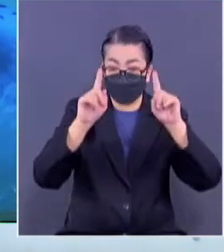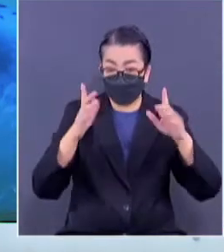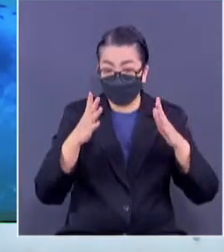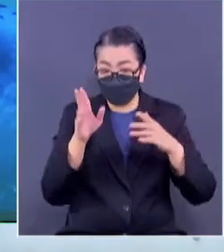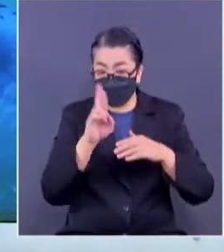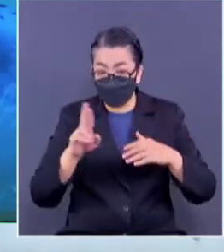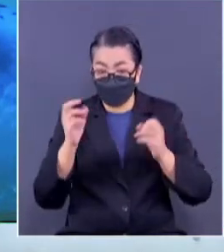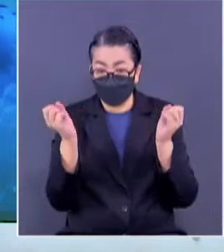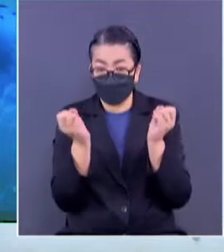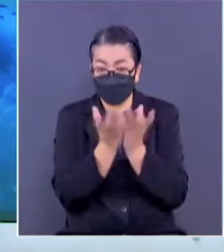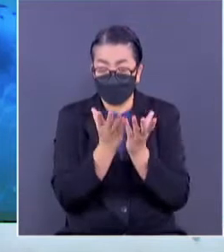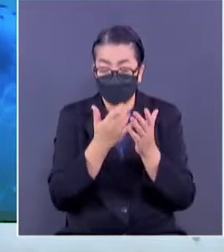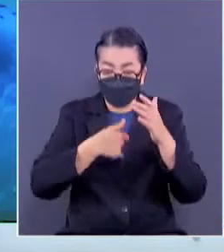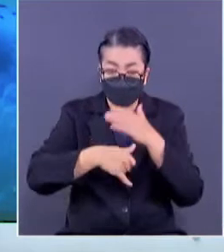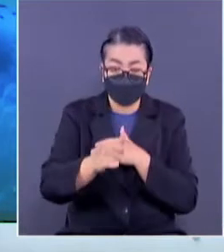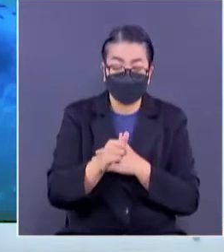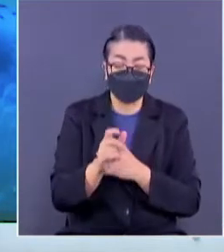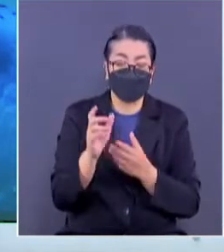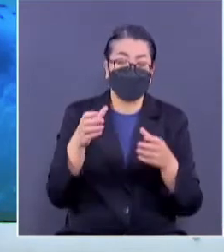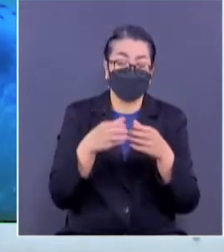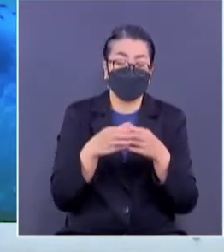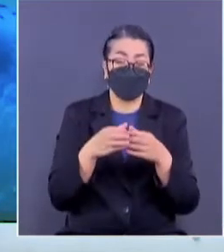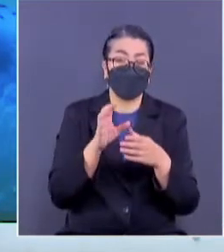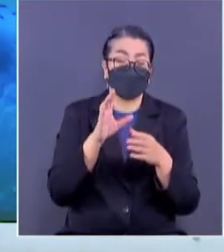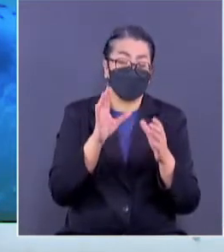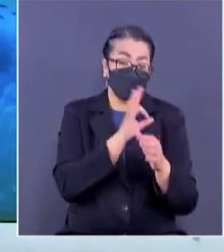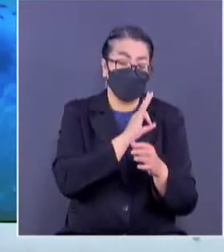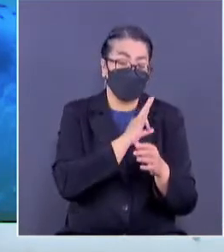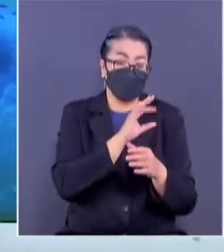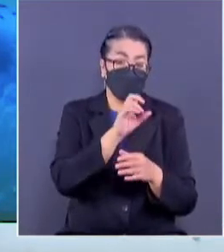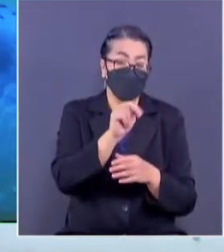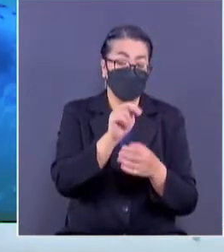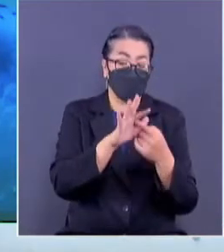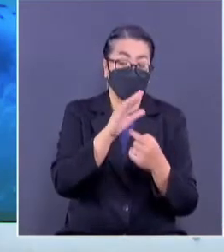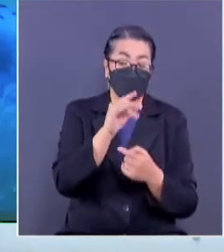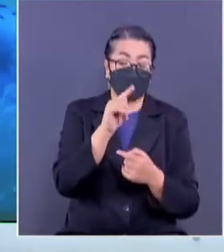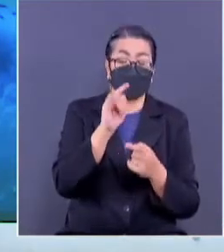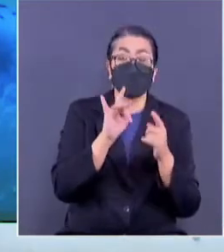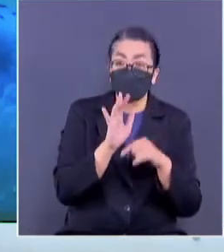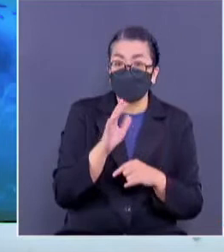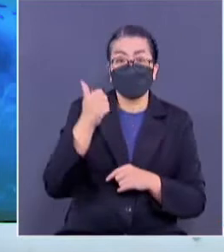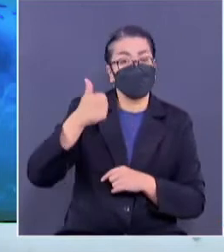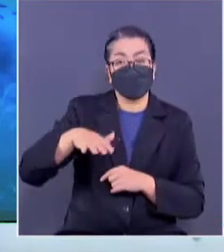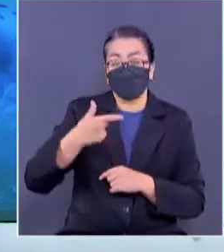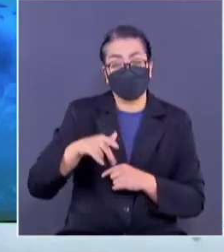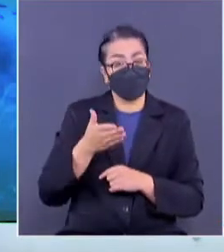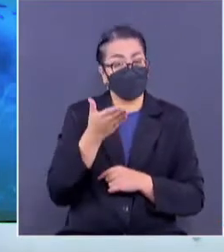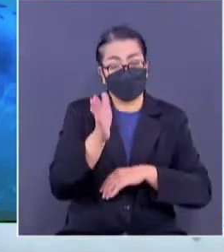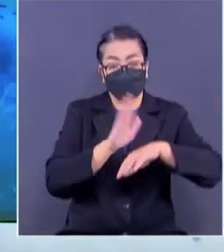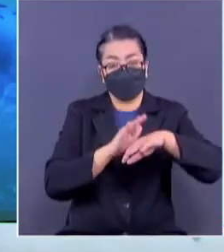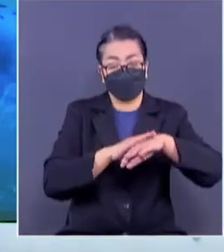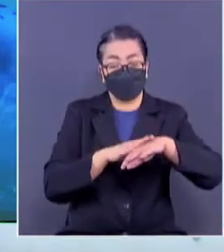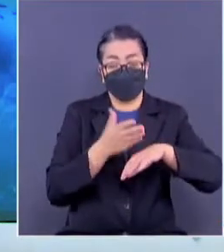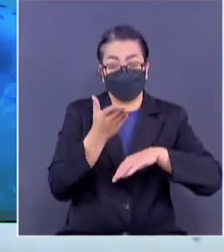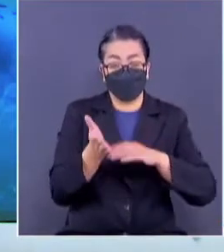ใช้สถานการณ์แบบนี้เพื่อเข้าไปยังอียูหรือว่าเข้าไปสูบการเป็นสมาชิกนะโตได้อย่างทันท่วงทีนะครับเพราะมีการเรียกร้องออกมาตลอดเวลา